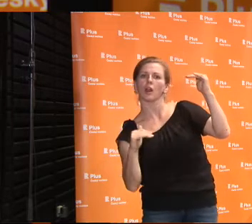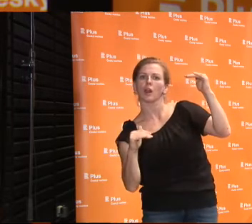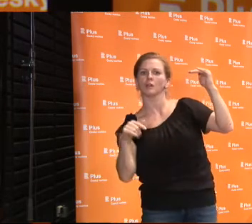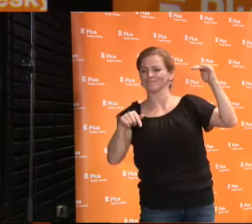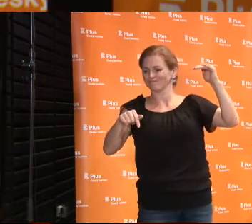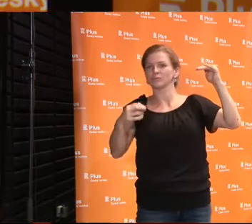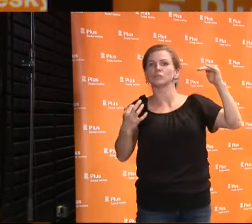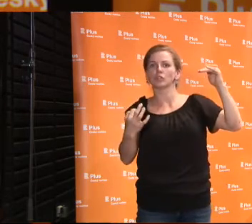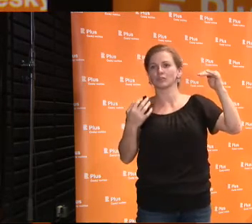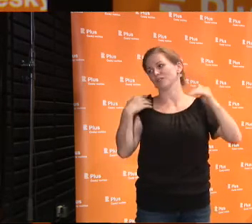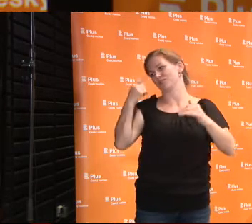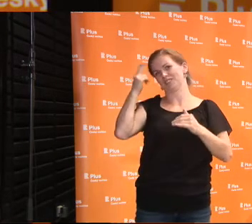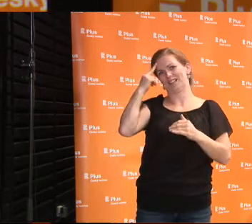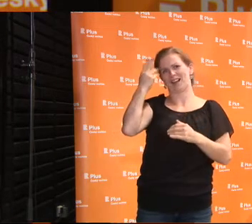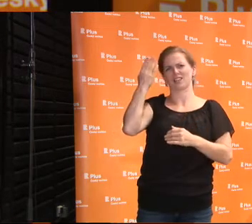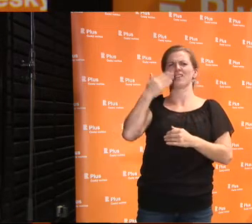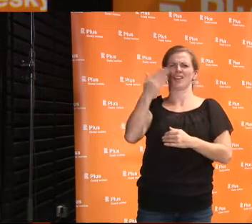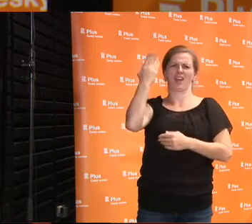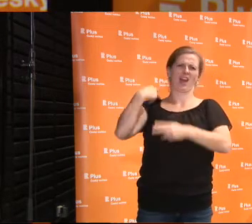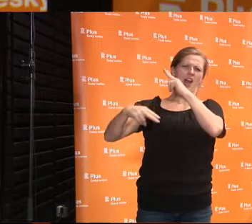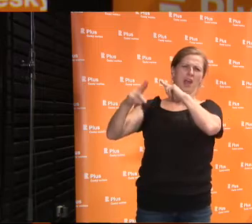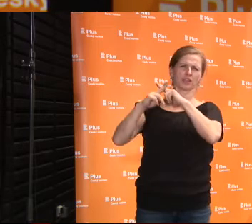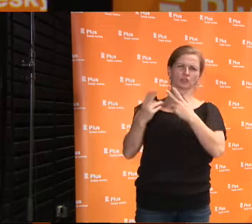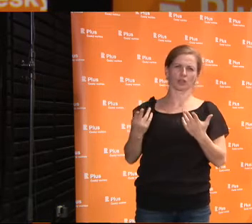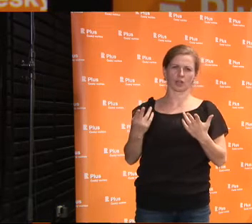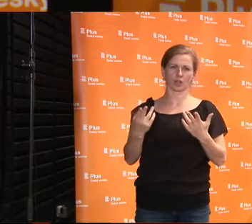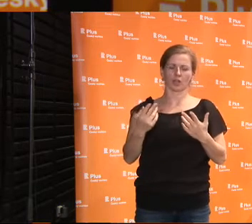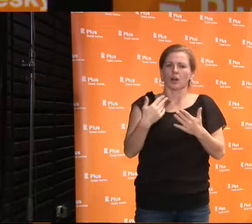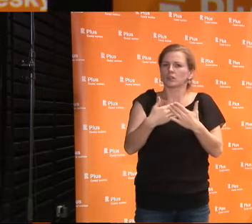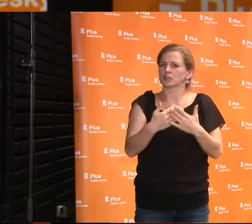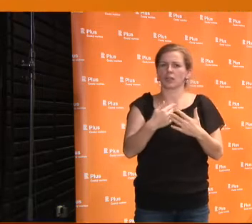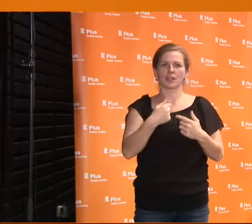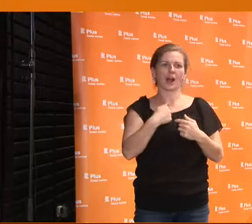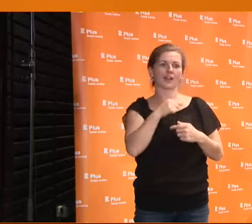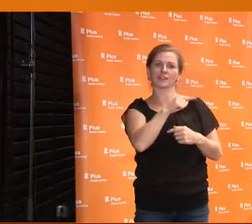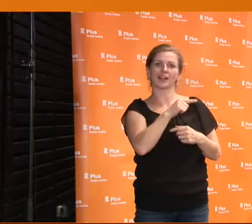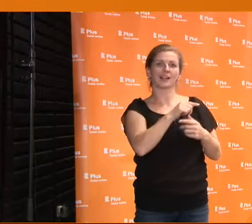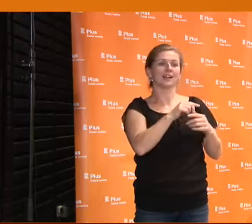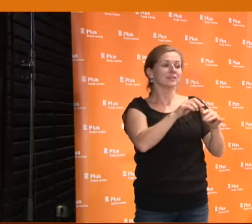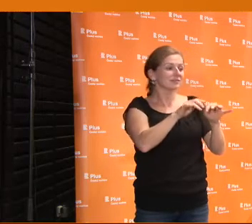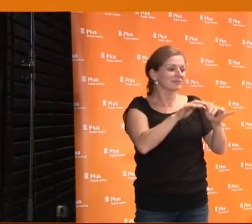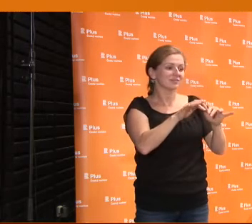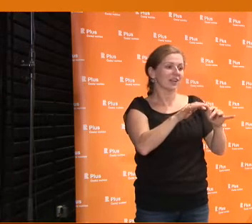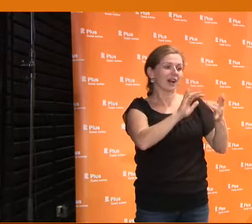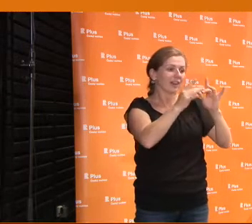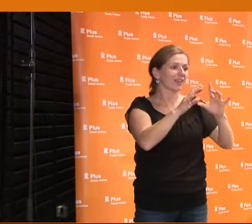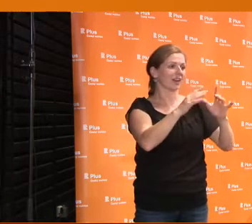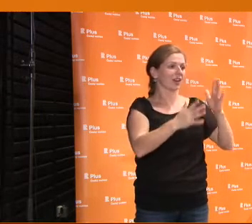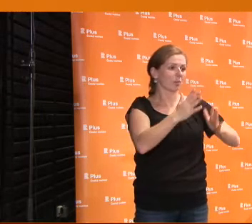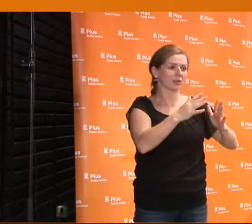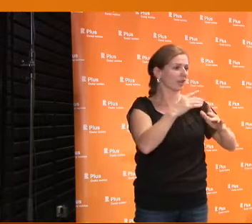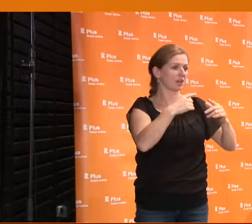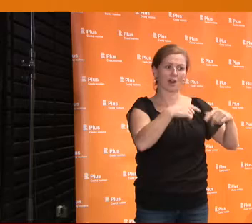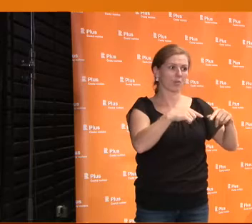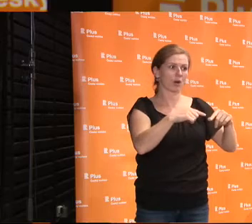ukazují celé dějiny. Takže mě to neděsí samo o sobě, ale děsí mě to, že to je signál,